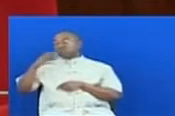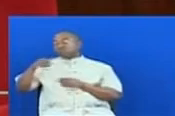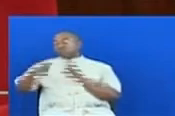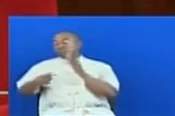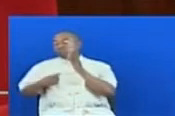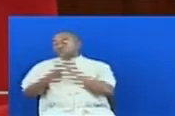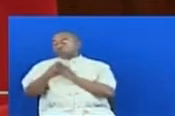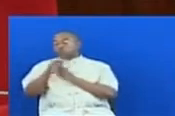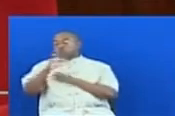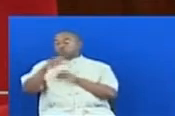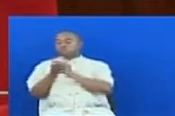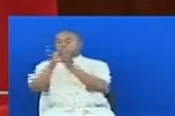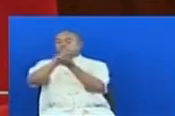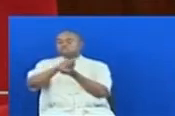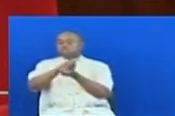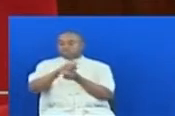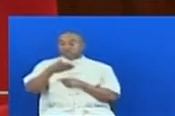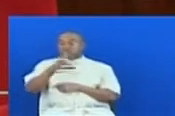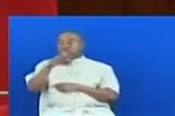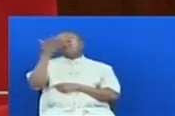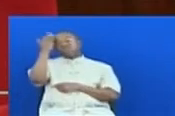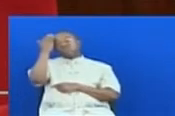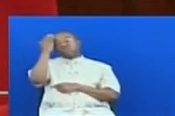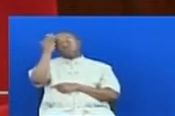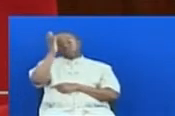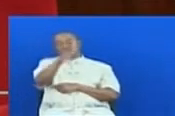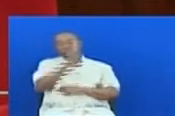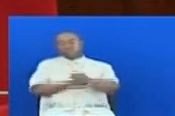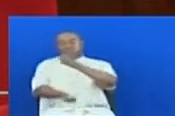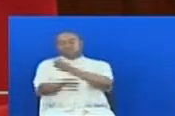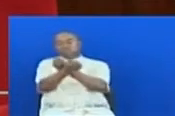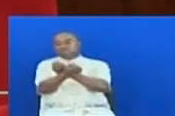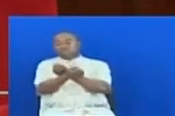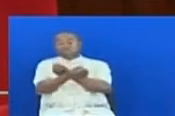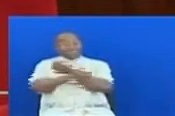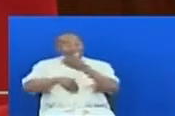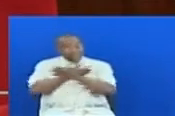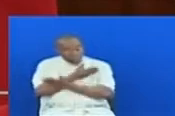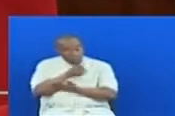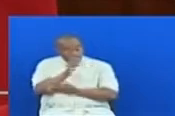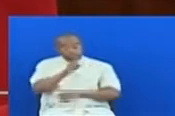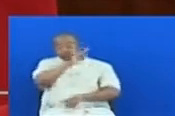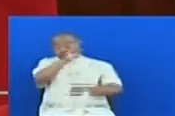tena mwaka unaisha, serikali hawajafanyia kazi na hakuna mtu wa kuhoji hivi lile